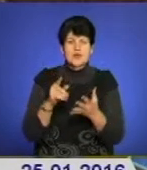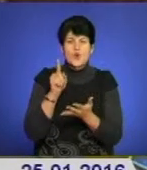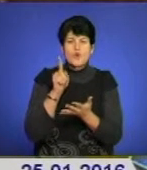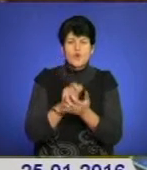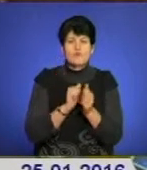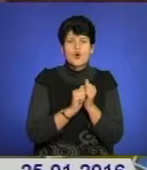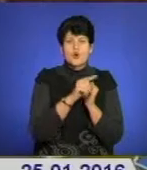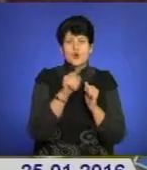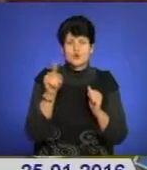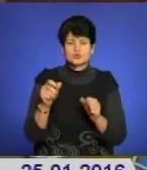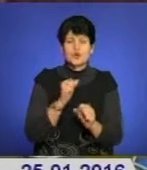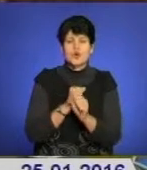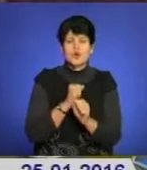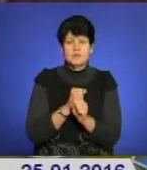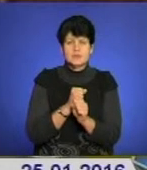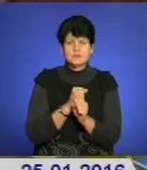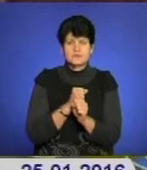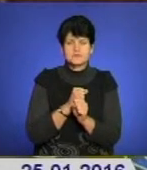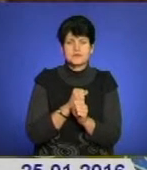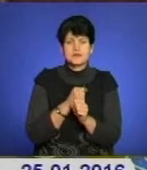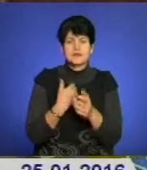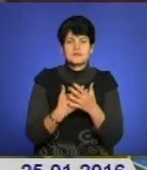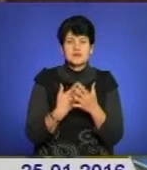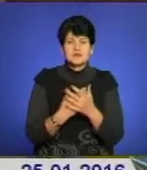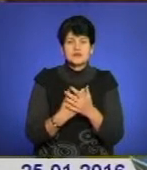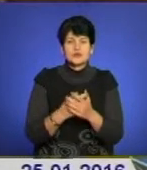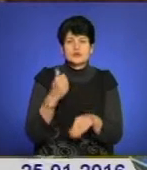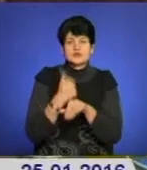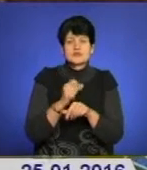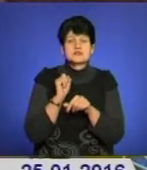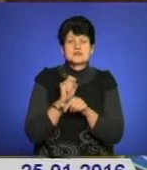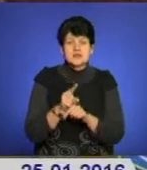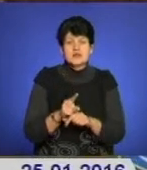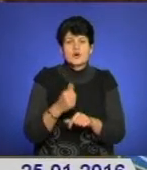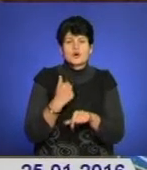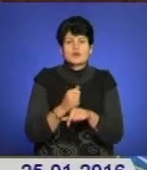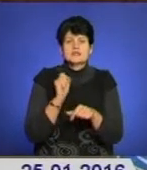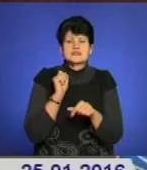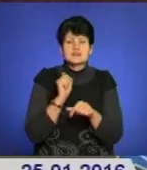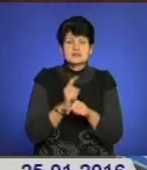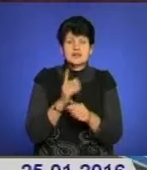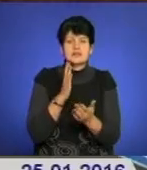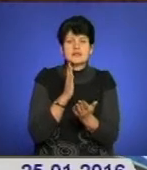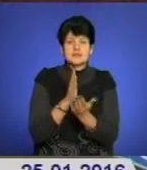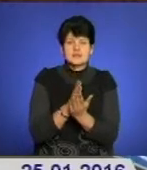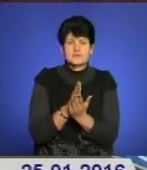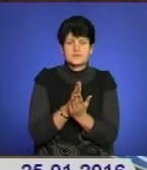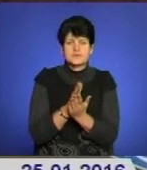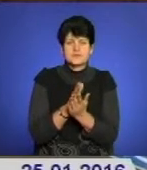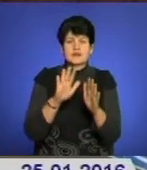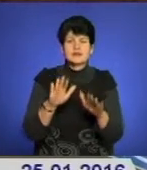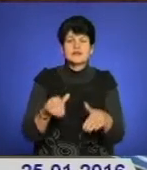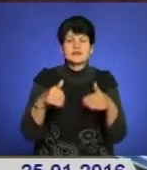кожного з нас робити якісь такі, напевно, місійні завдання, то одним завданням такого священичого служіння все-таки є